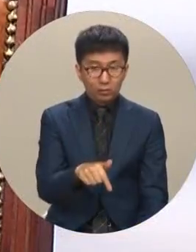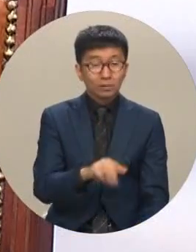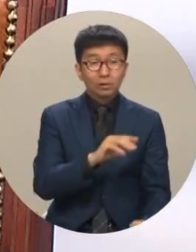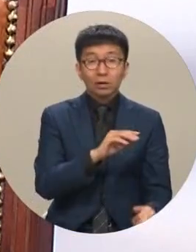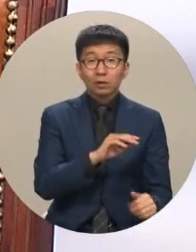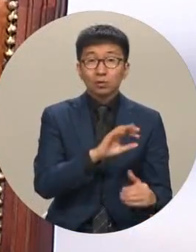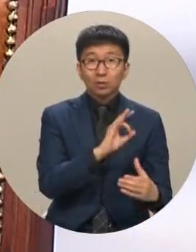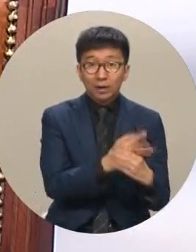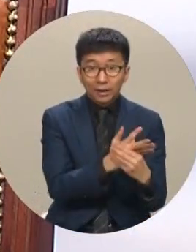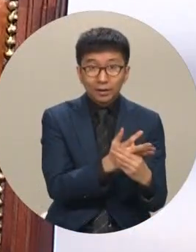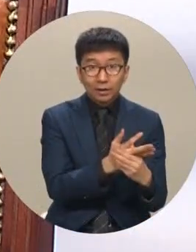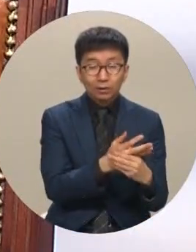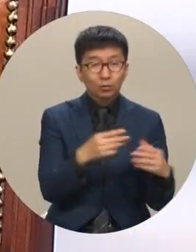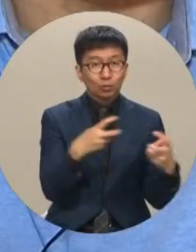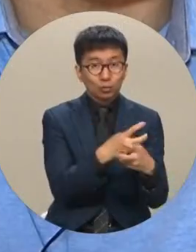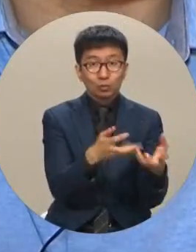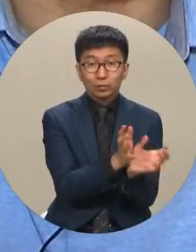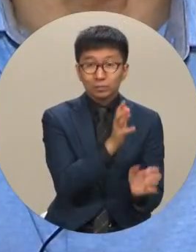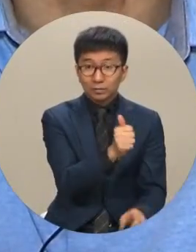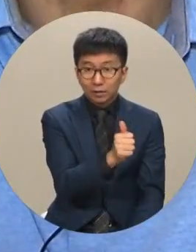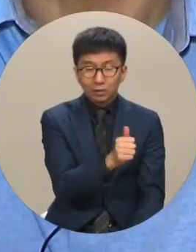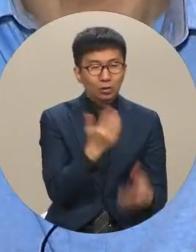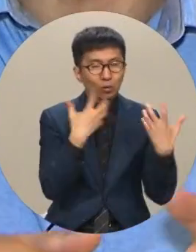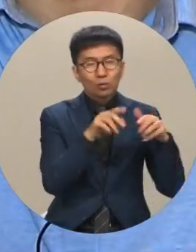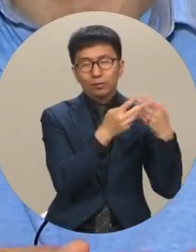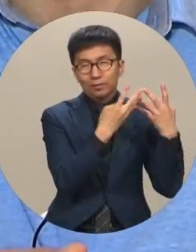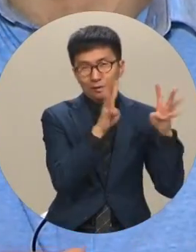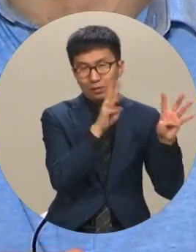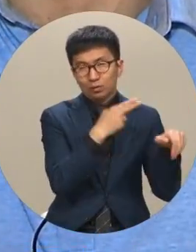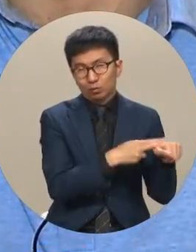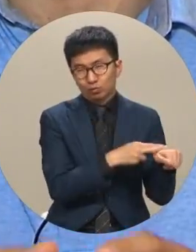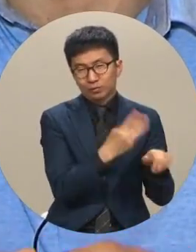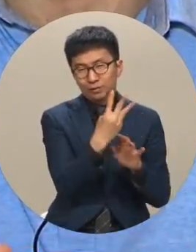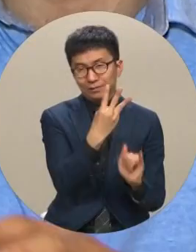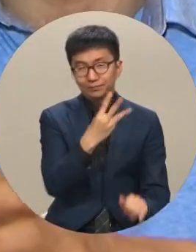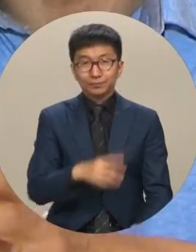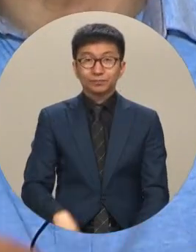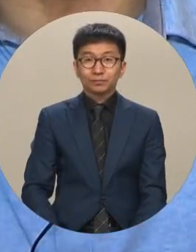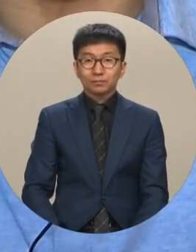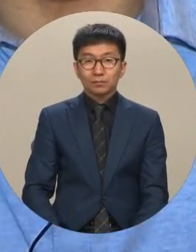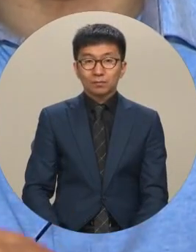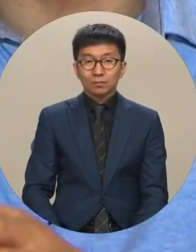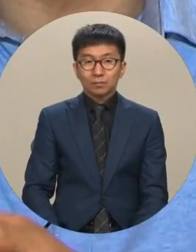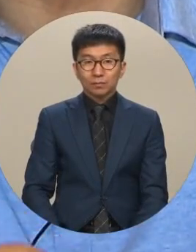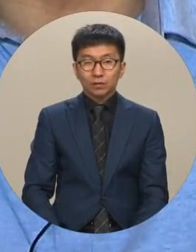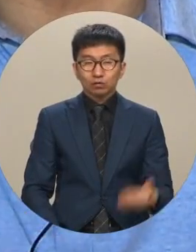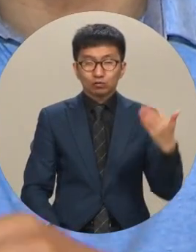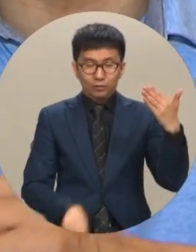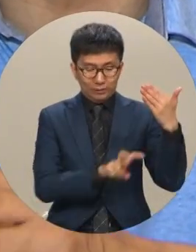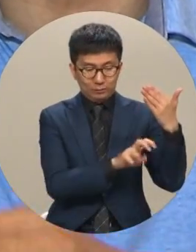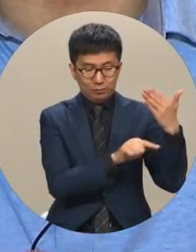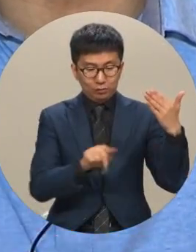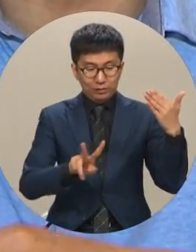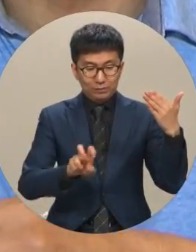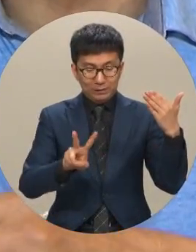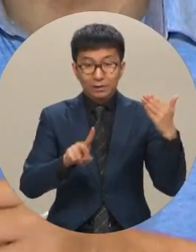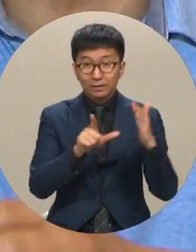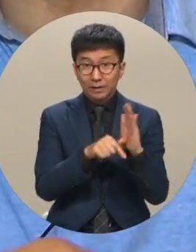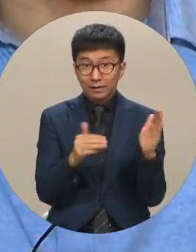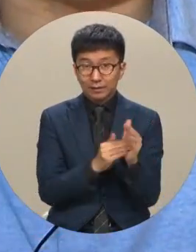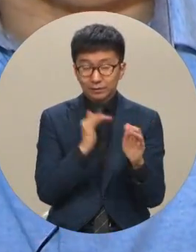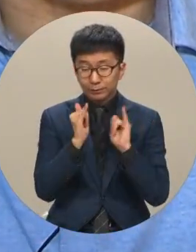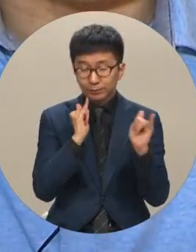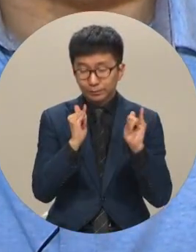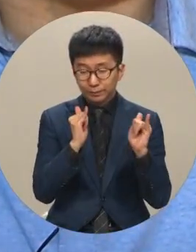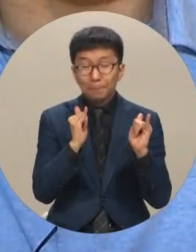홍조 고려대 교수로 세명입니다 새 후보는 오는 20일부터 22일까지 여론조사 실시에 최종 1인을